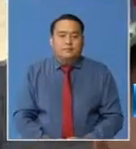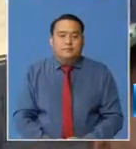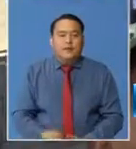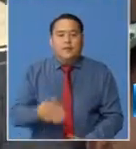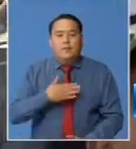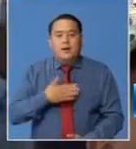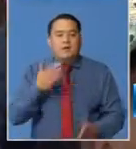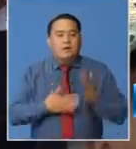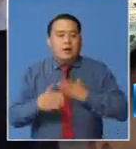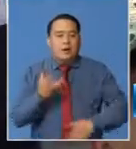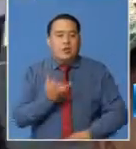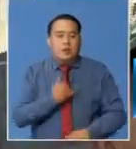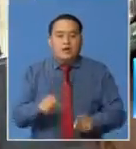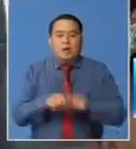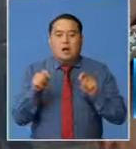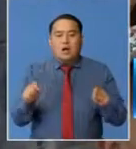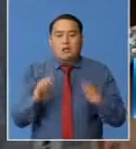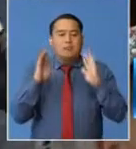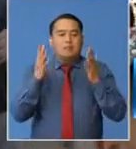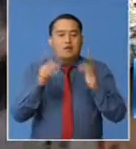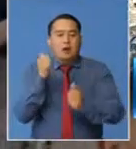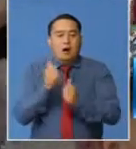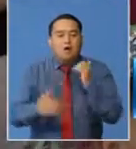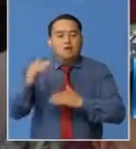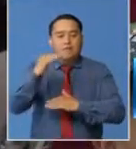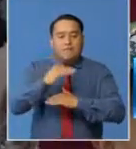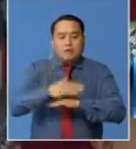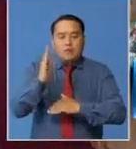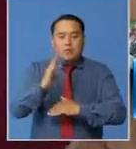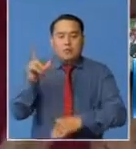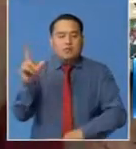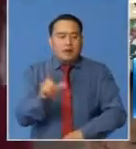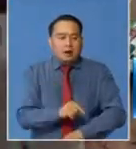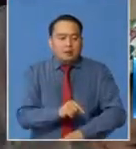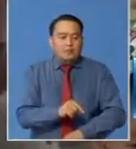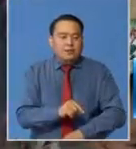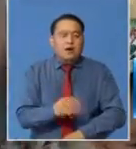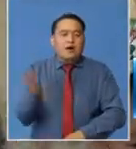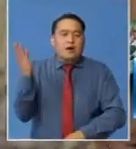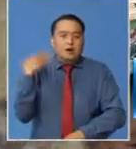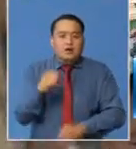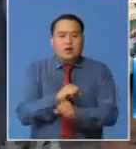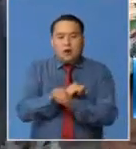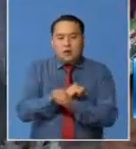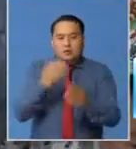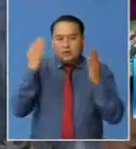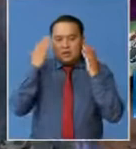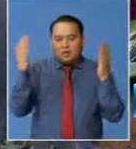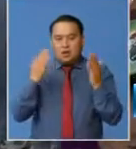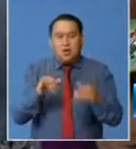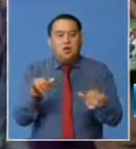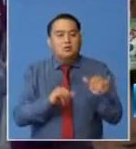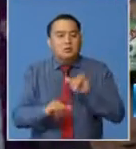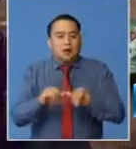Мы очень рады, что у нас открылся такой парк. Теперь каждый вечер с детьми будем сюда приходить. Раньше во время каникул дети не знали, как себя занять,